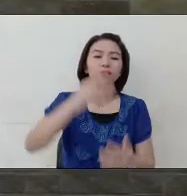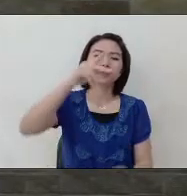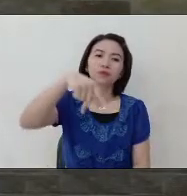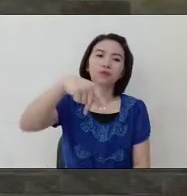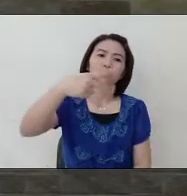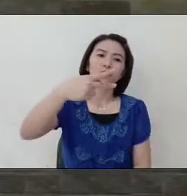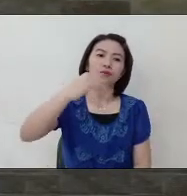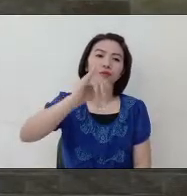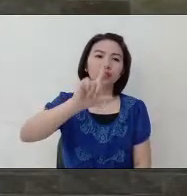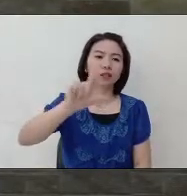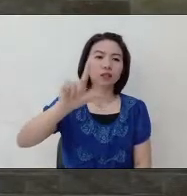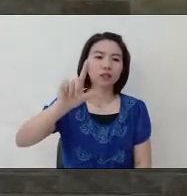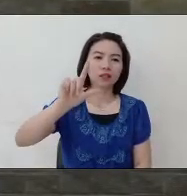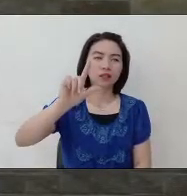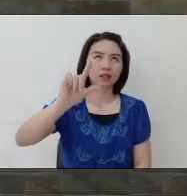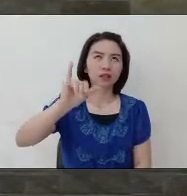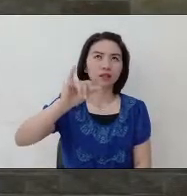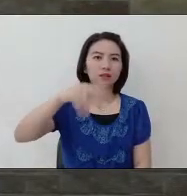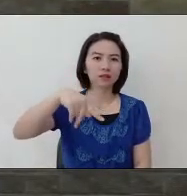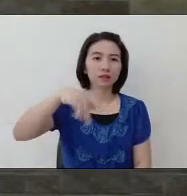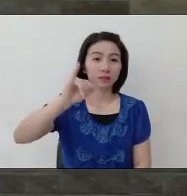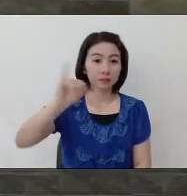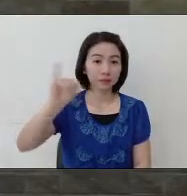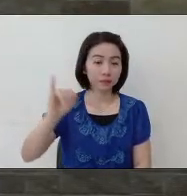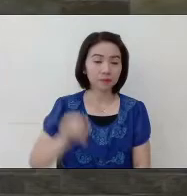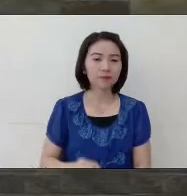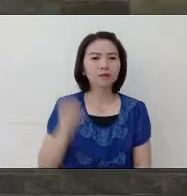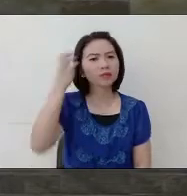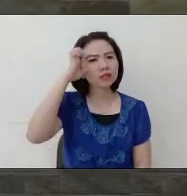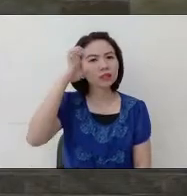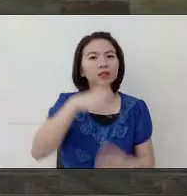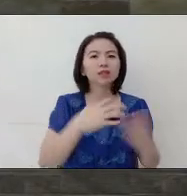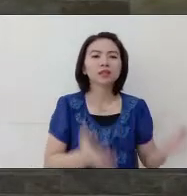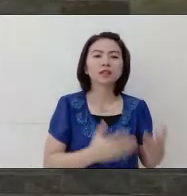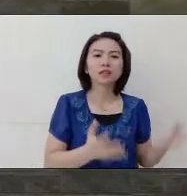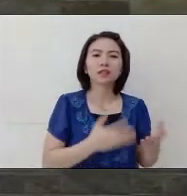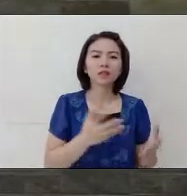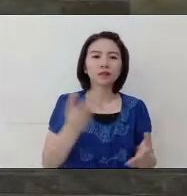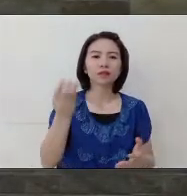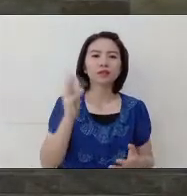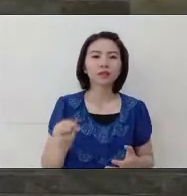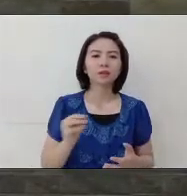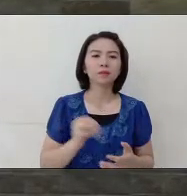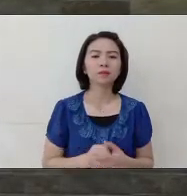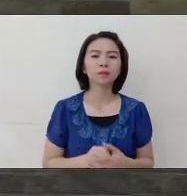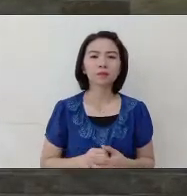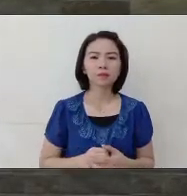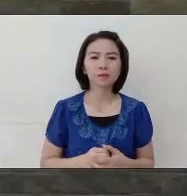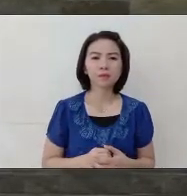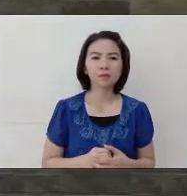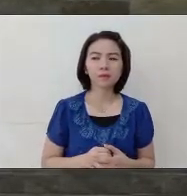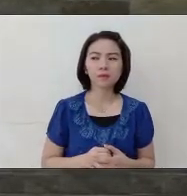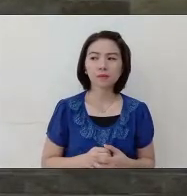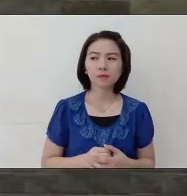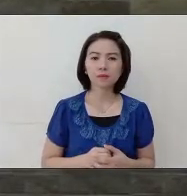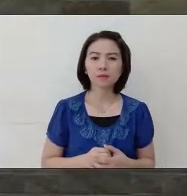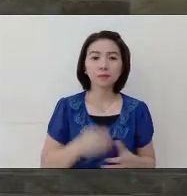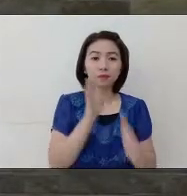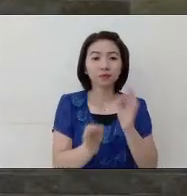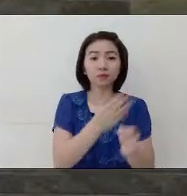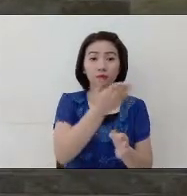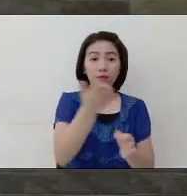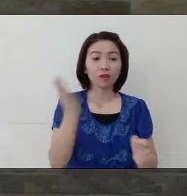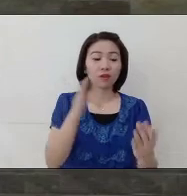sulat, nasulatan niya pa, na-encourage niya pa. Imagine pag pinag-aralan niyo po ang sulat ni Paul, you can find the word rejoice many